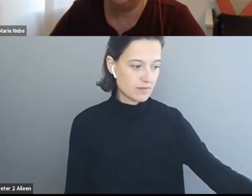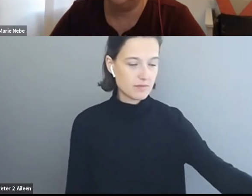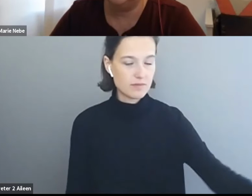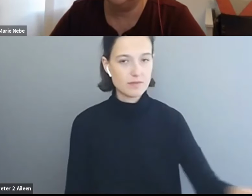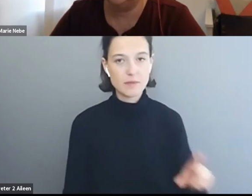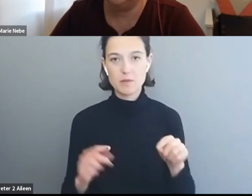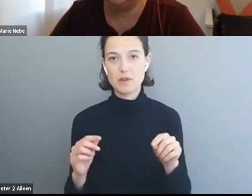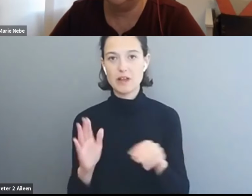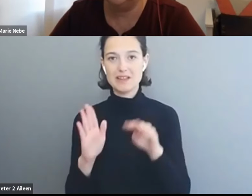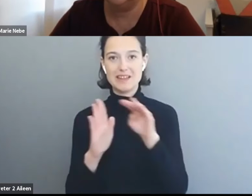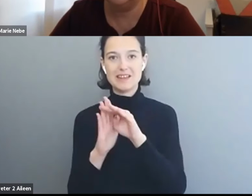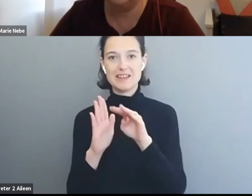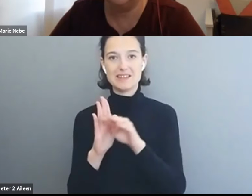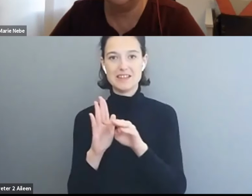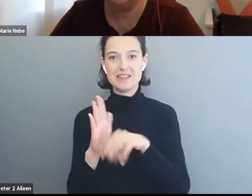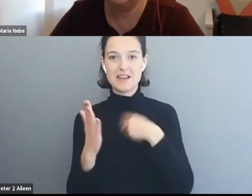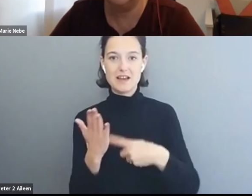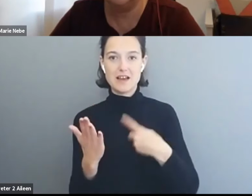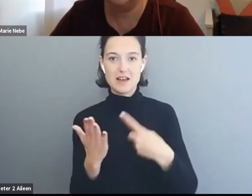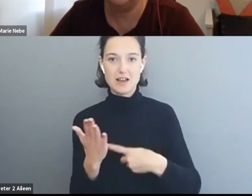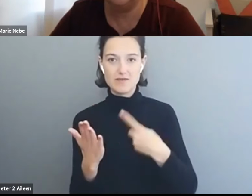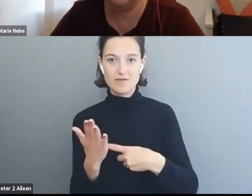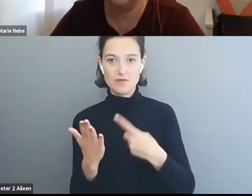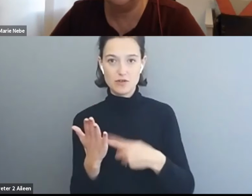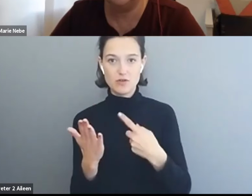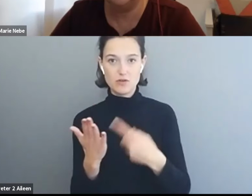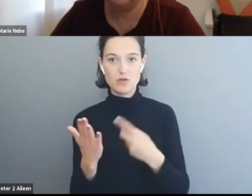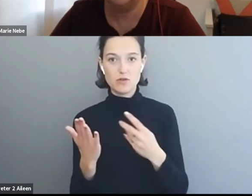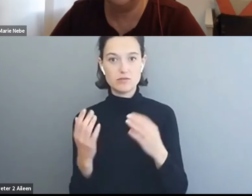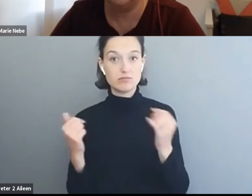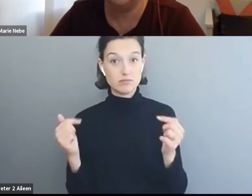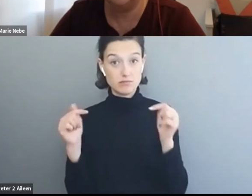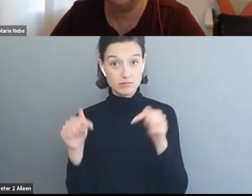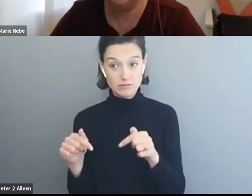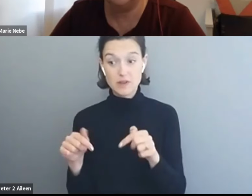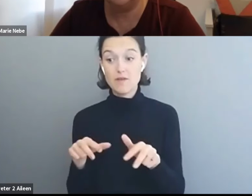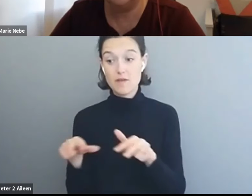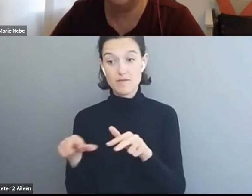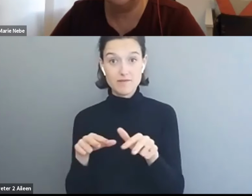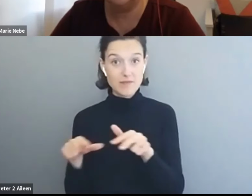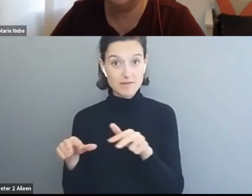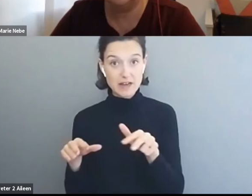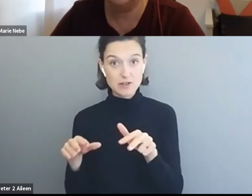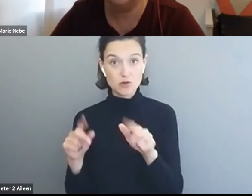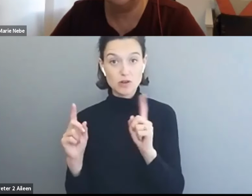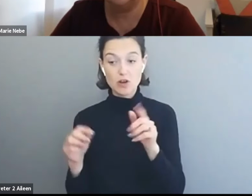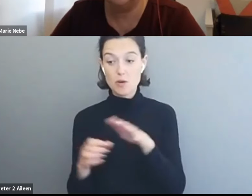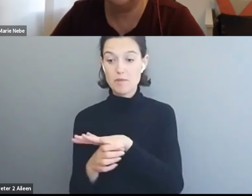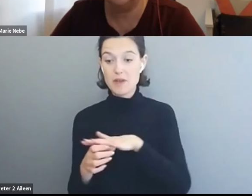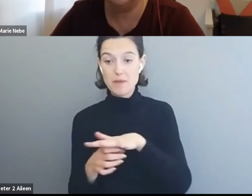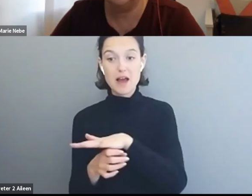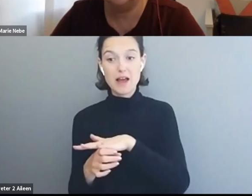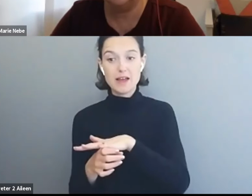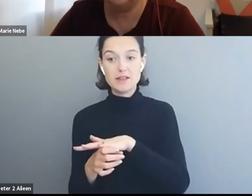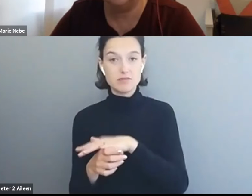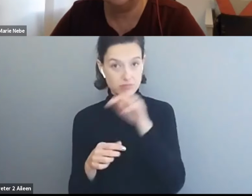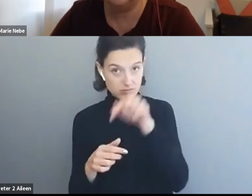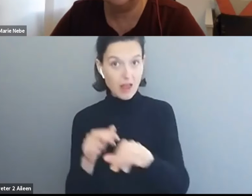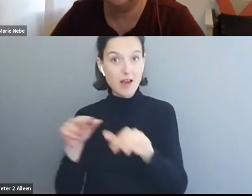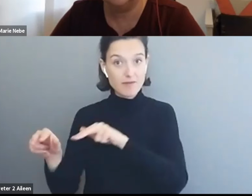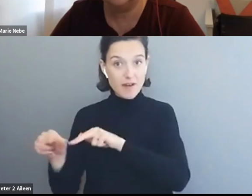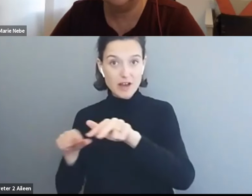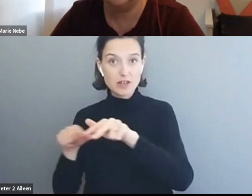man Barrierefreiheit in der Verwaltung und damit in den Bereichen, die verwaltet werden, sieht man